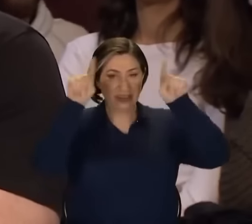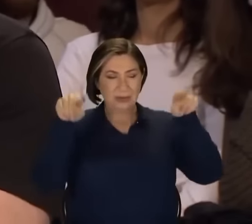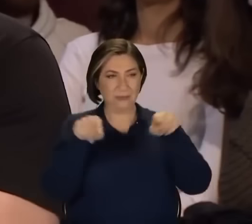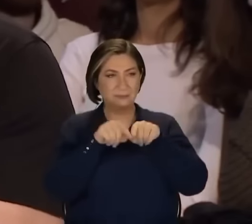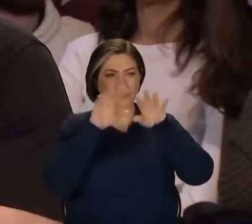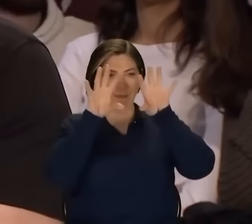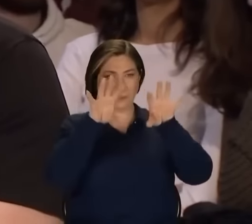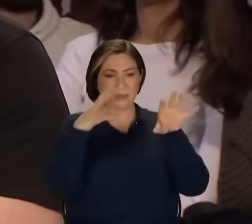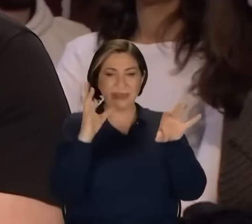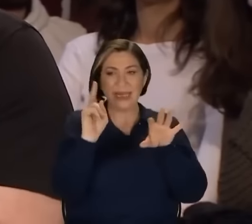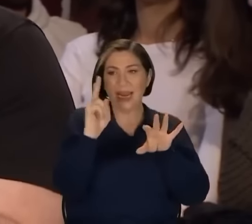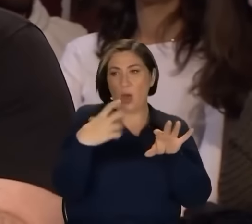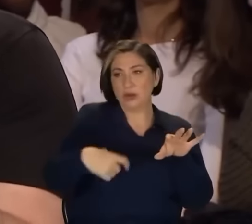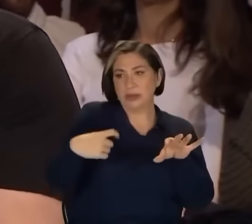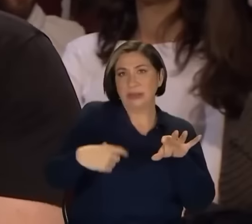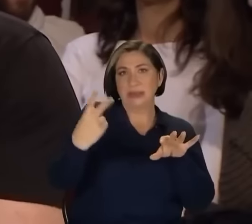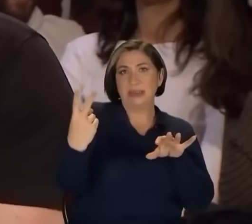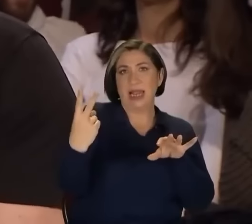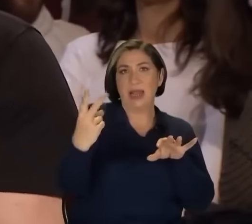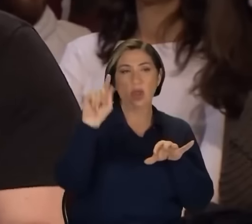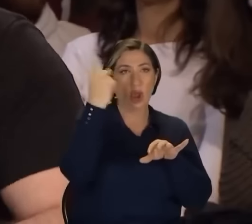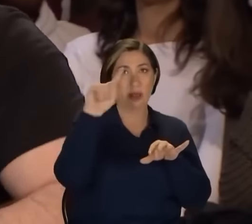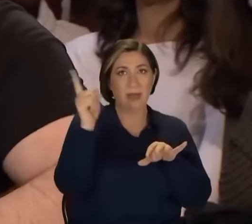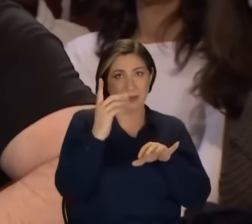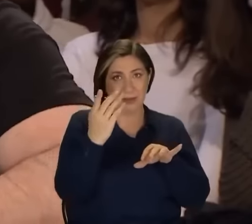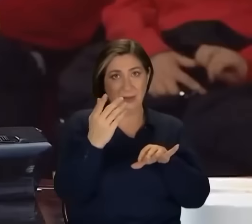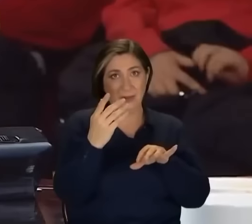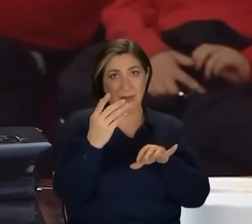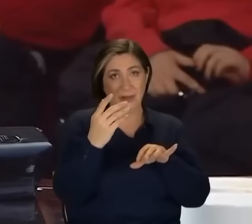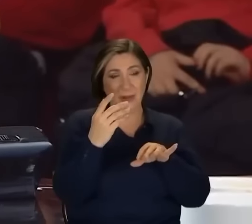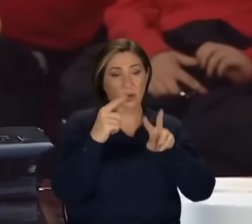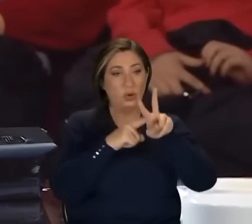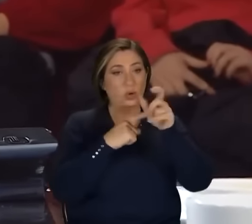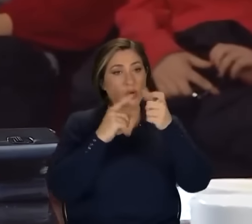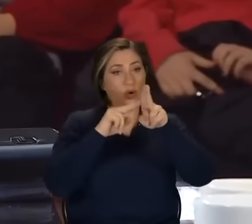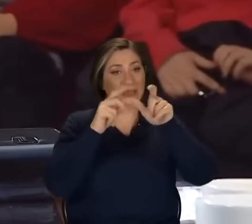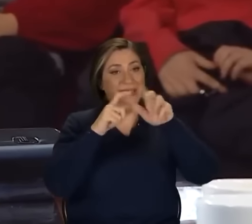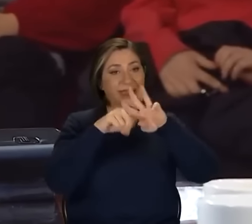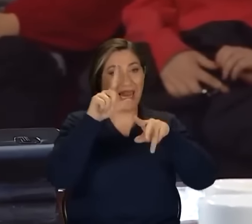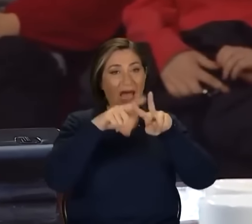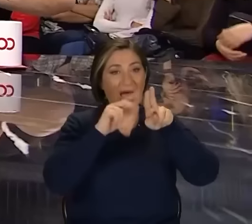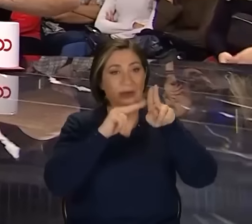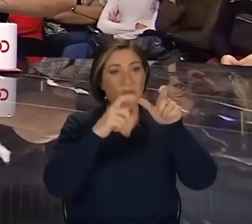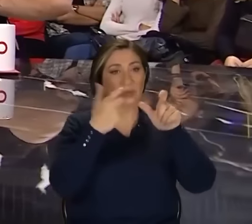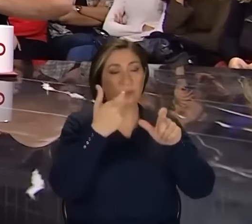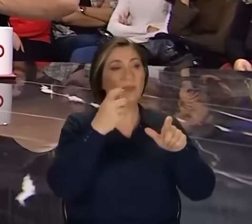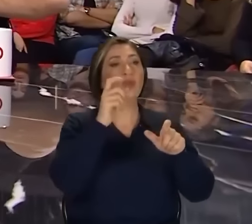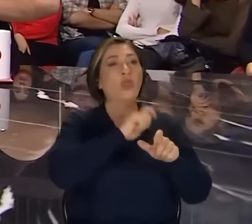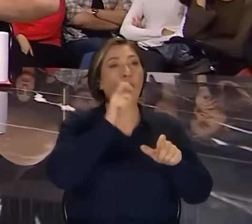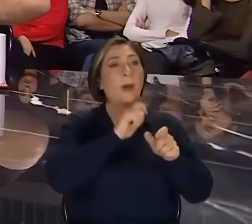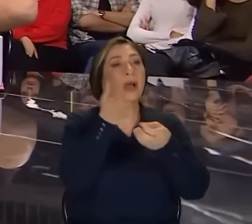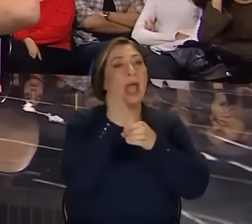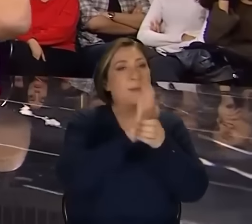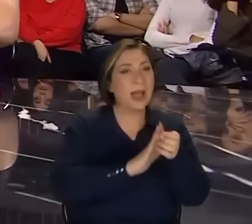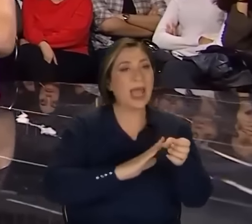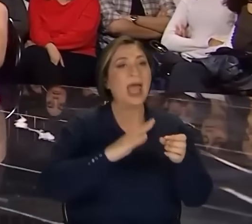kurduğu Nevi şahsına münas bir yönetmen ya Eee Eee Yüksel Aksu hatırlar mısınız Dondurmam Gaymak